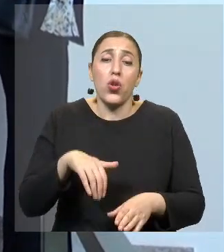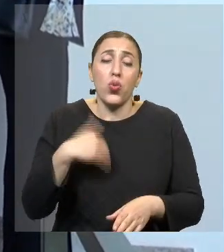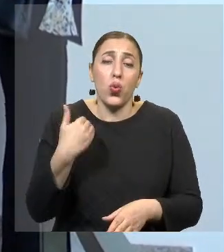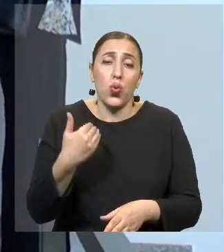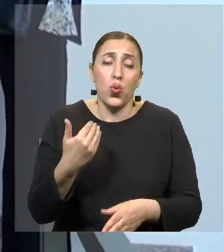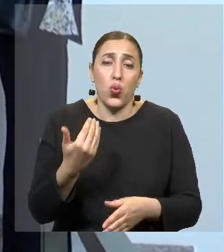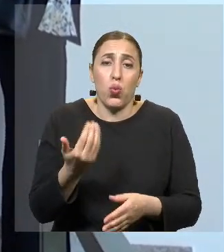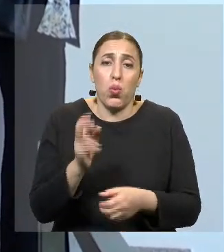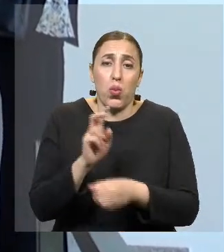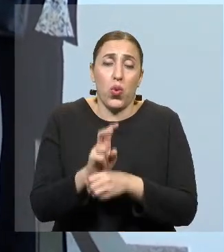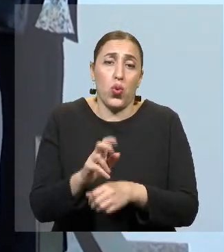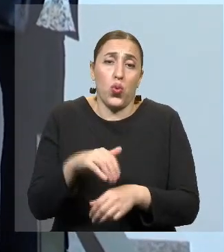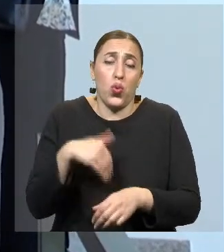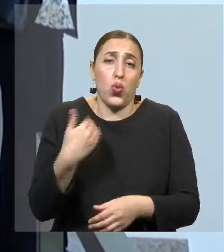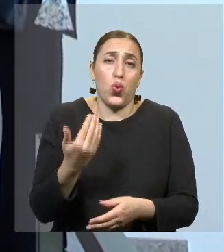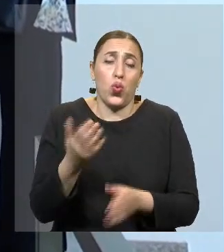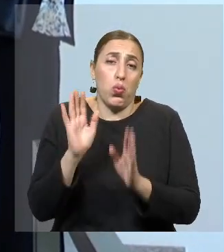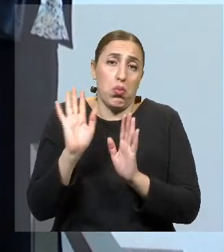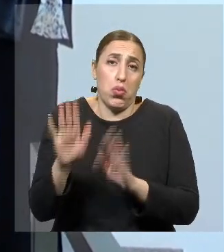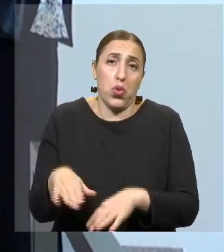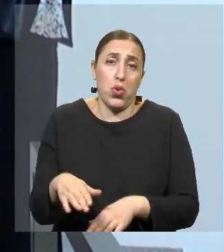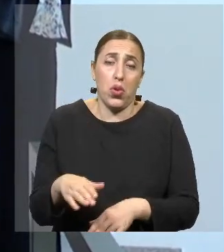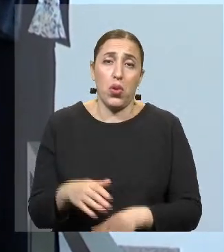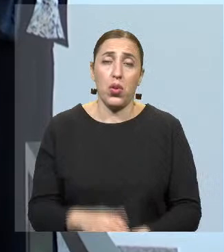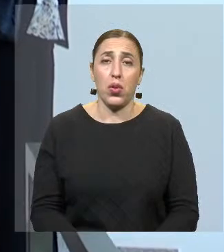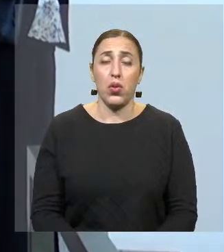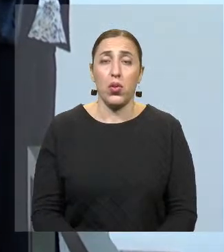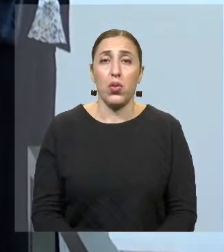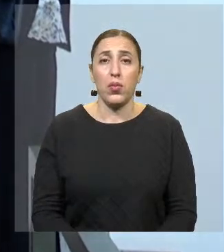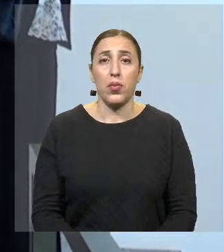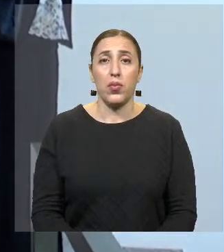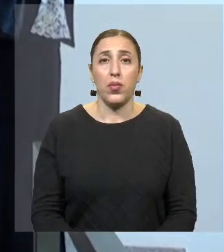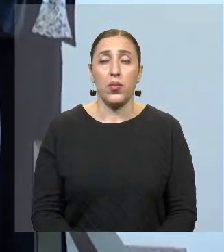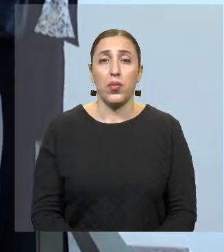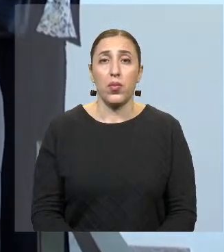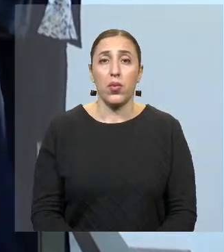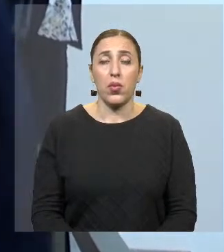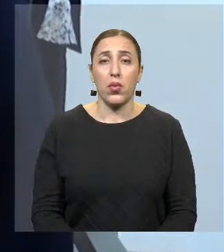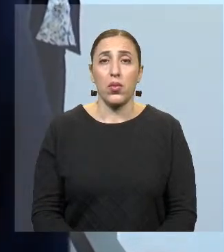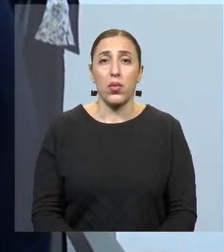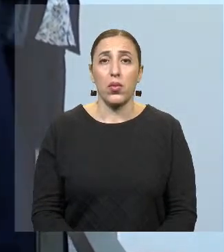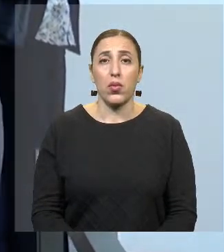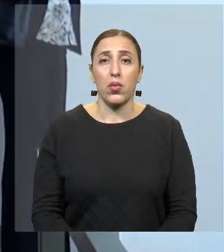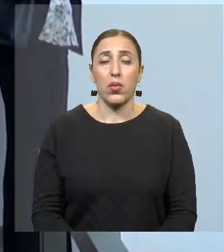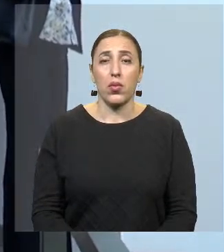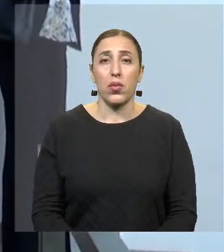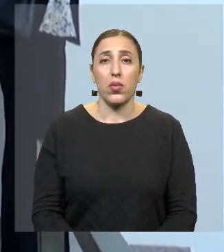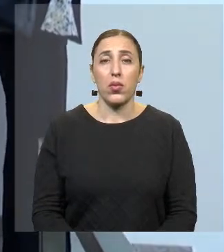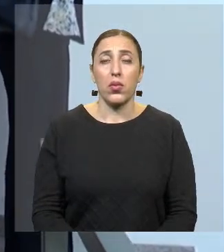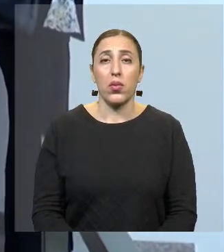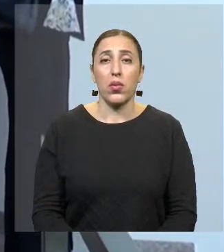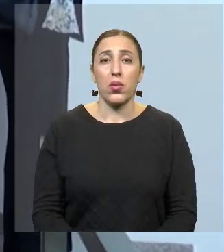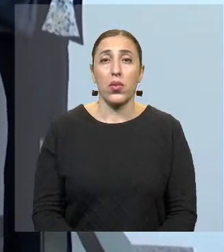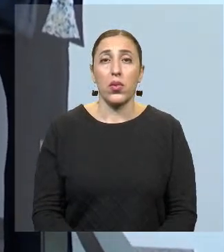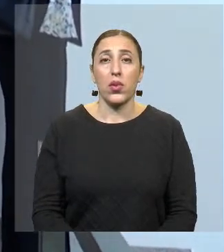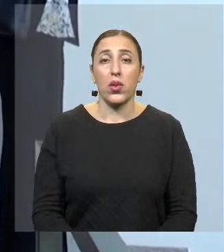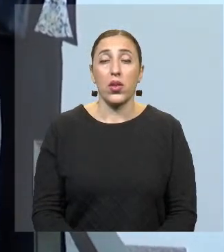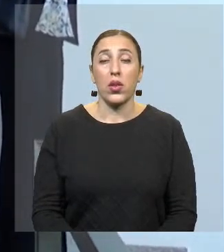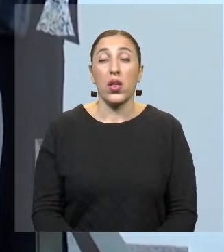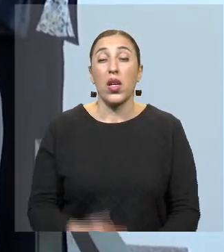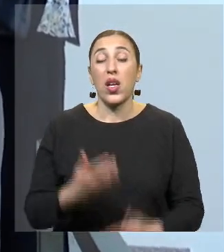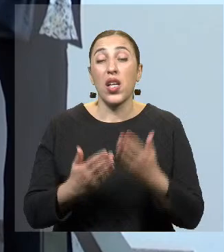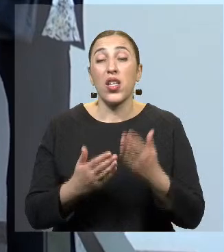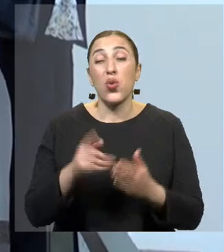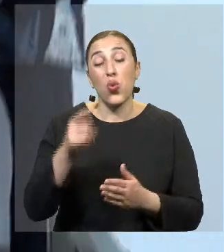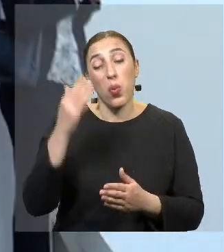որտև չեն գթել ենք հաղաքկան ուժին ում ուզում են ձայնտան։ Այսկն մտահոքելու, եթե նկատունեք մեր գուսակությանը պետք է